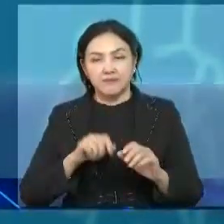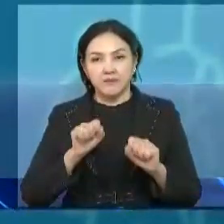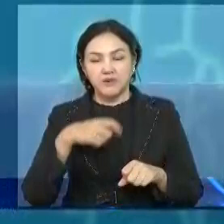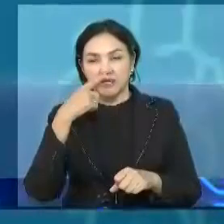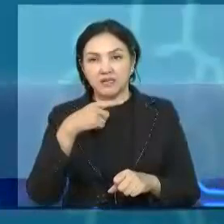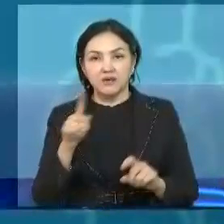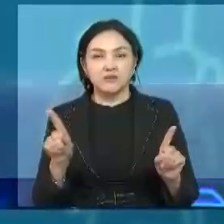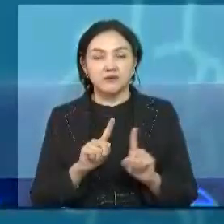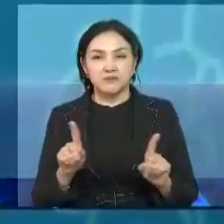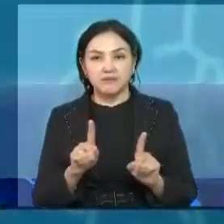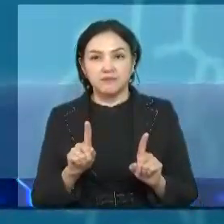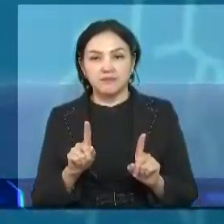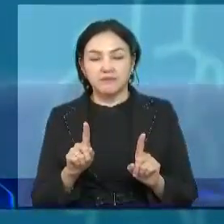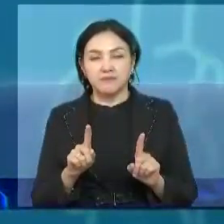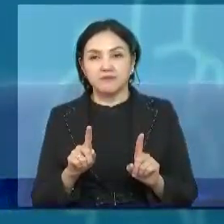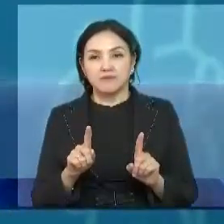что